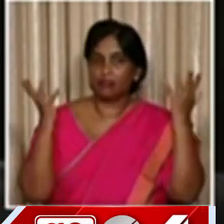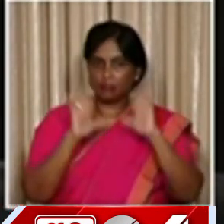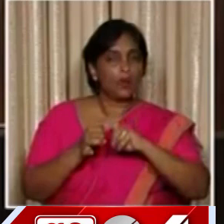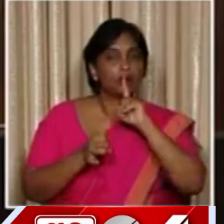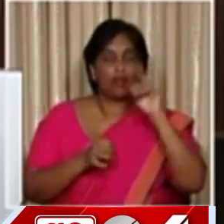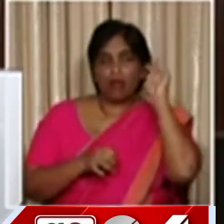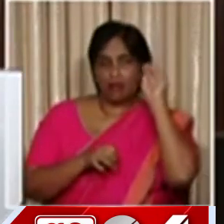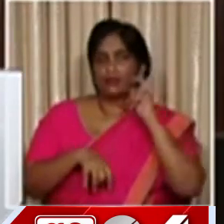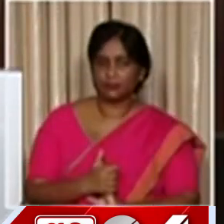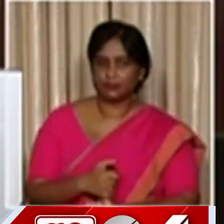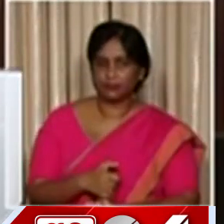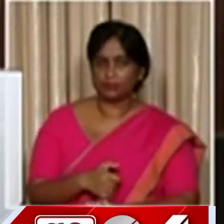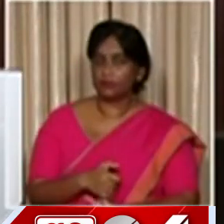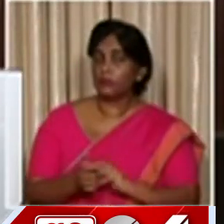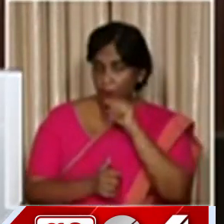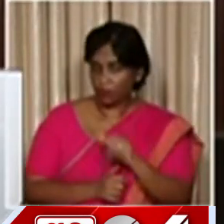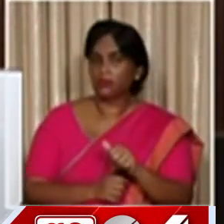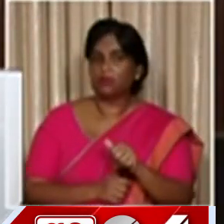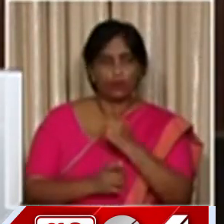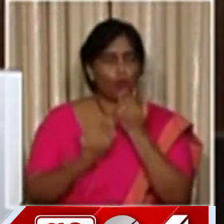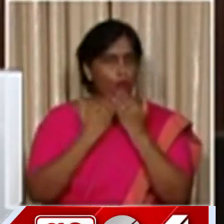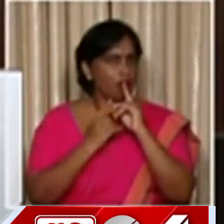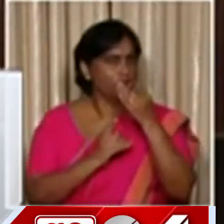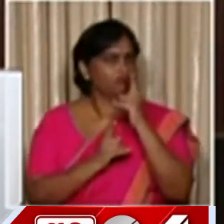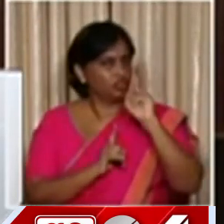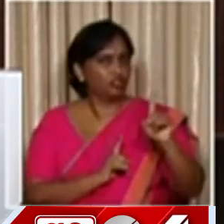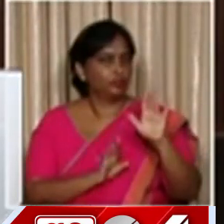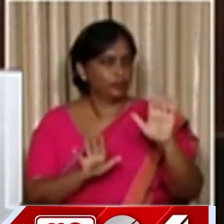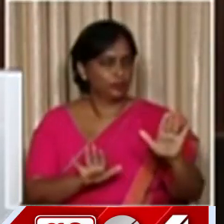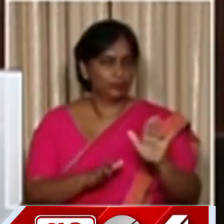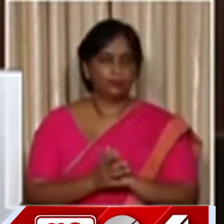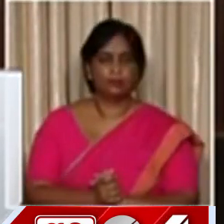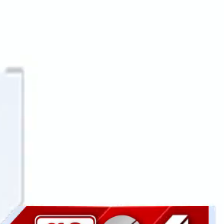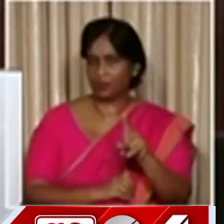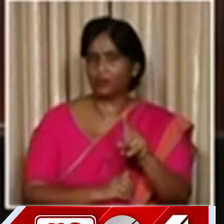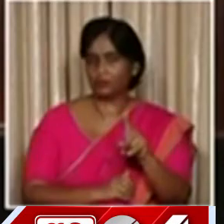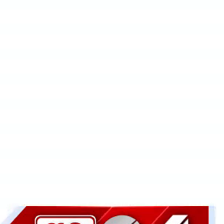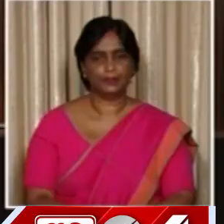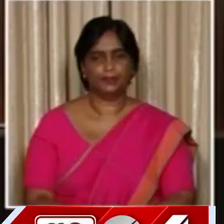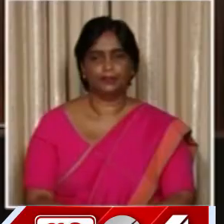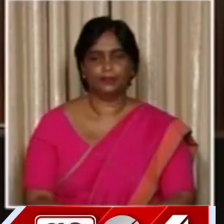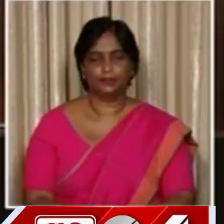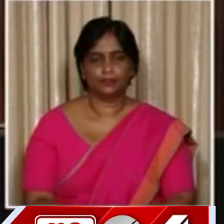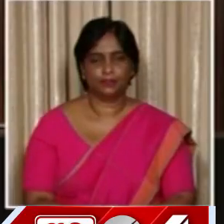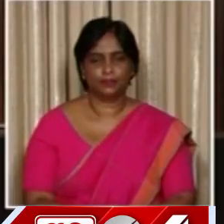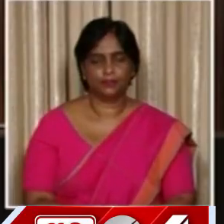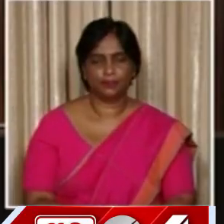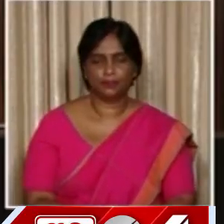විසඳන්න පුළුවන් This is a warning if you do not allow honorable member to speak I will ask them to bring it take you out of the house honorable වීරකුමාර වීරසමන